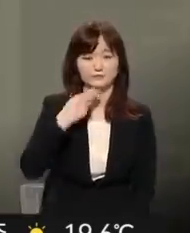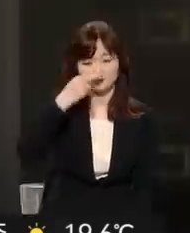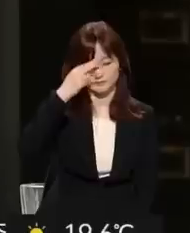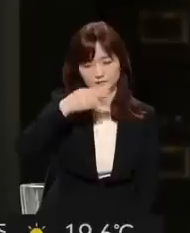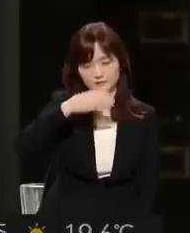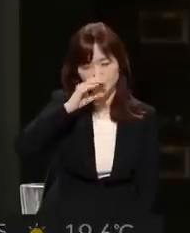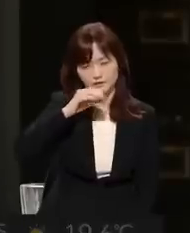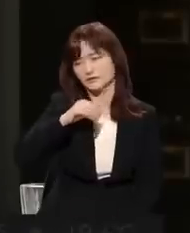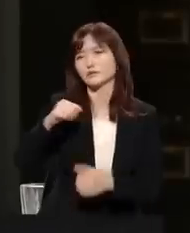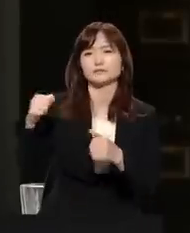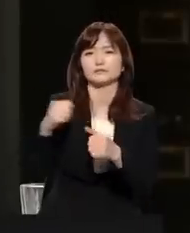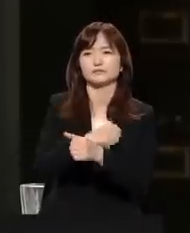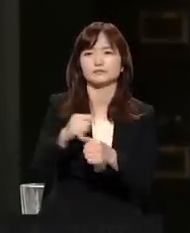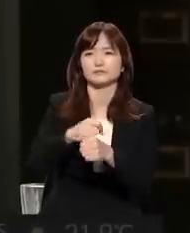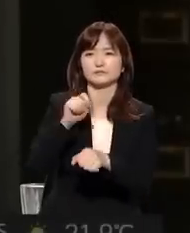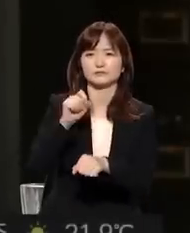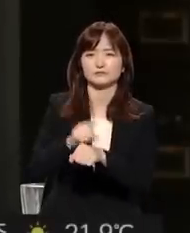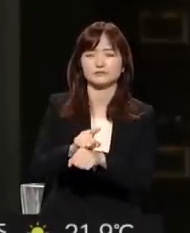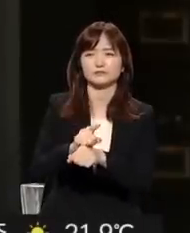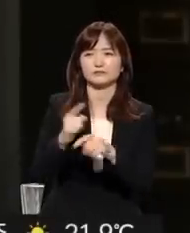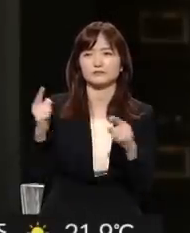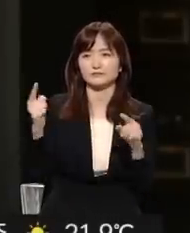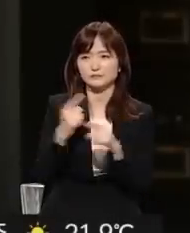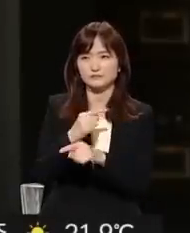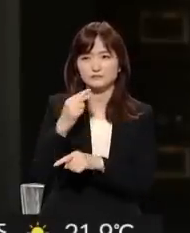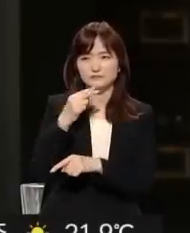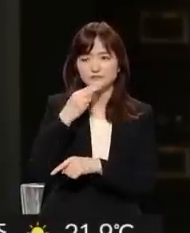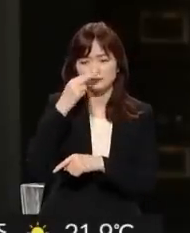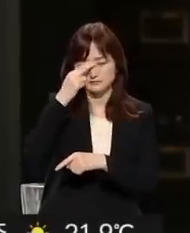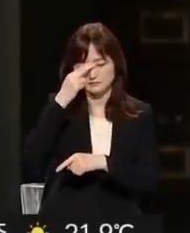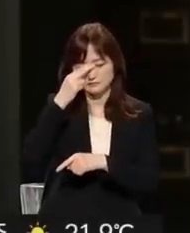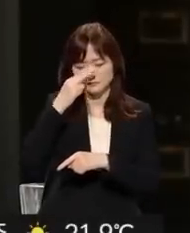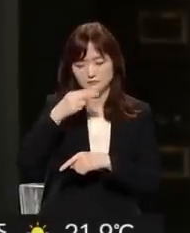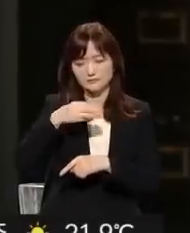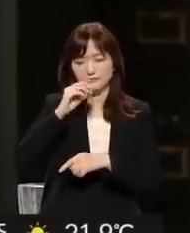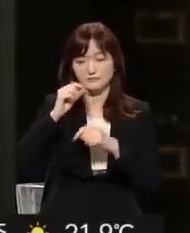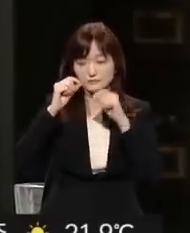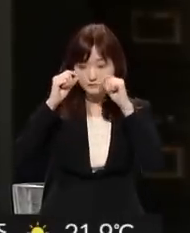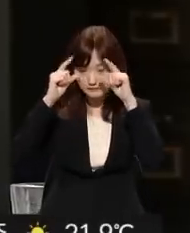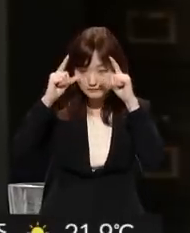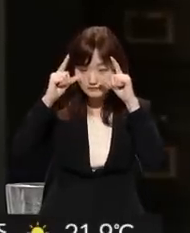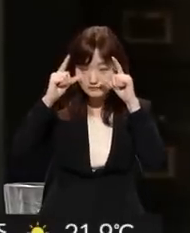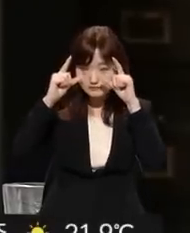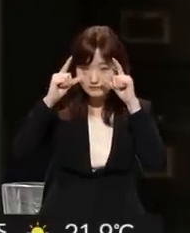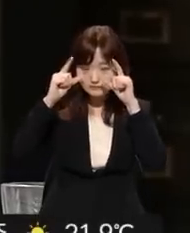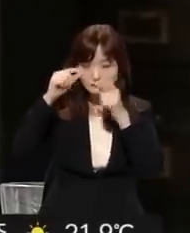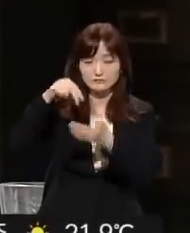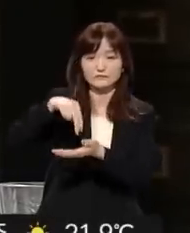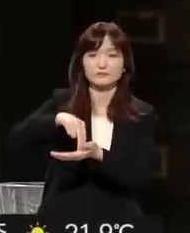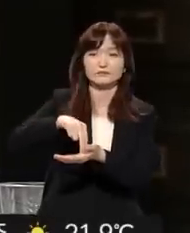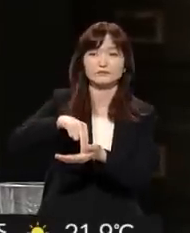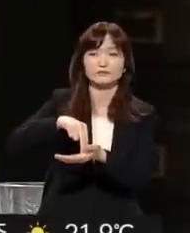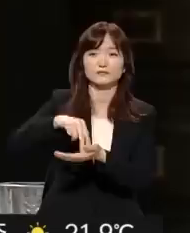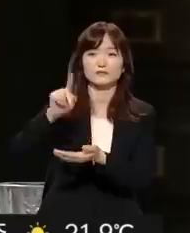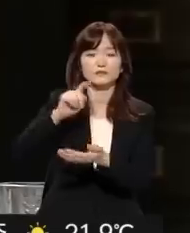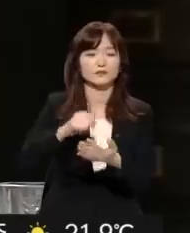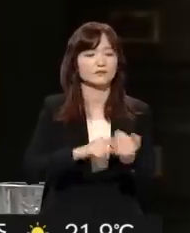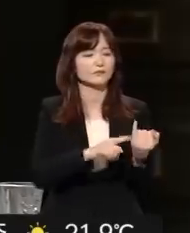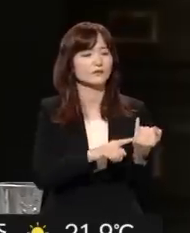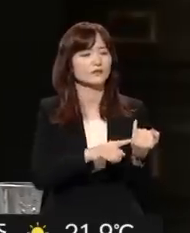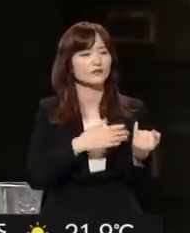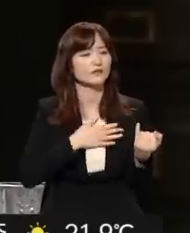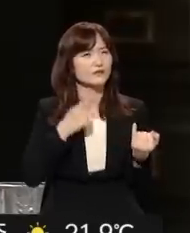폭력적인 성향으로 변한다. 술이 깨면 여보, 내가 진짜 제정신이 아니었나? 나 기억이 안 나. 이렇게